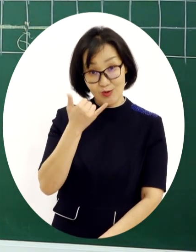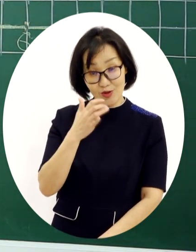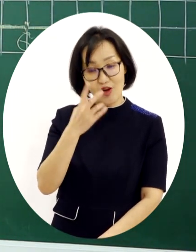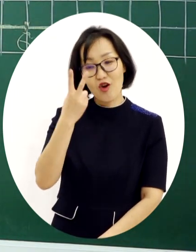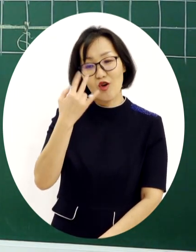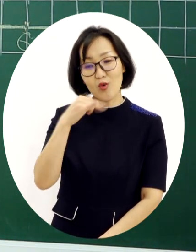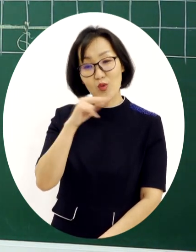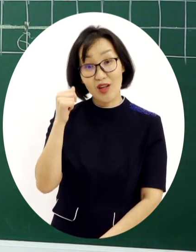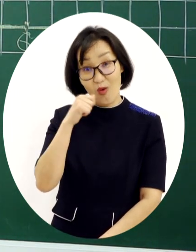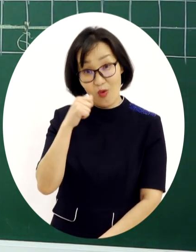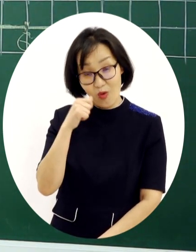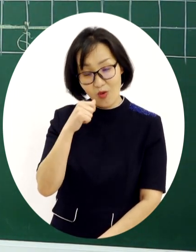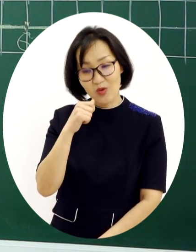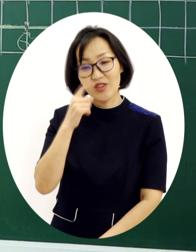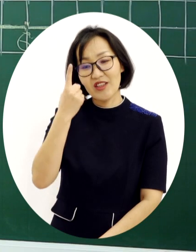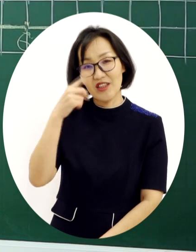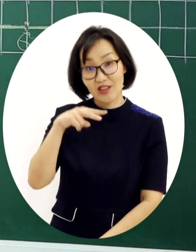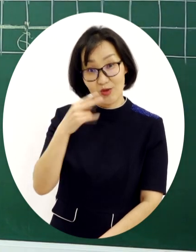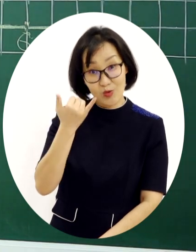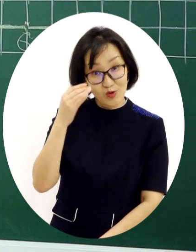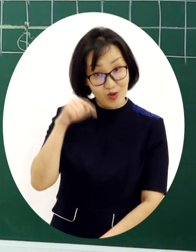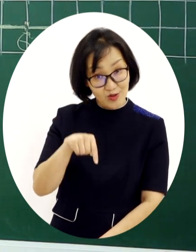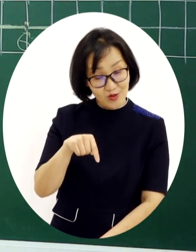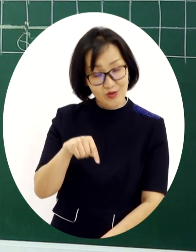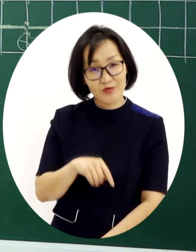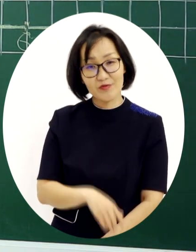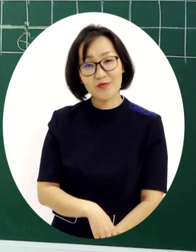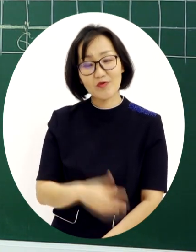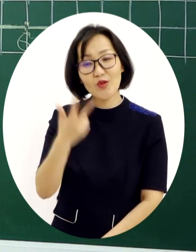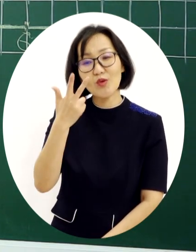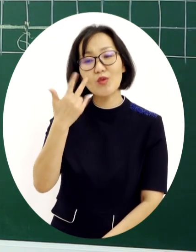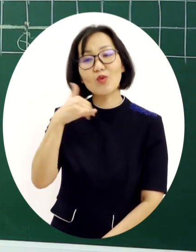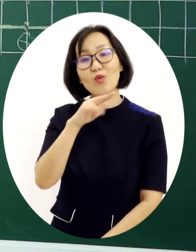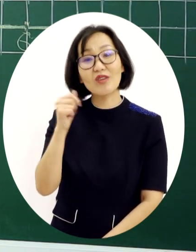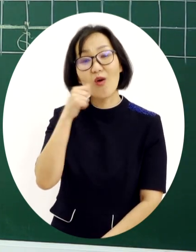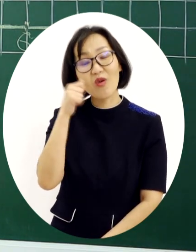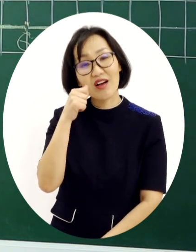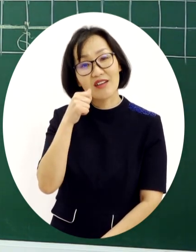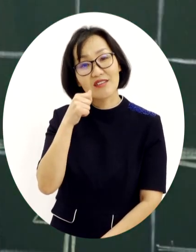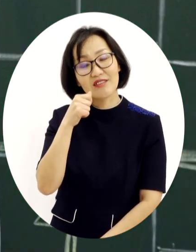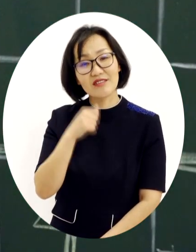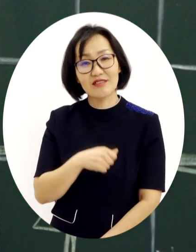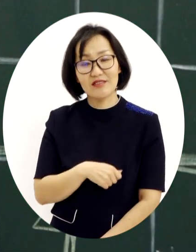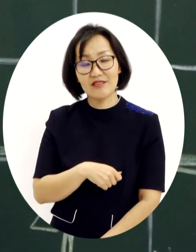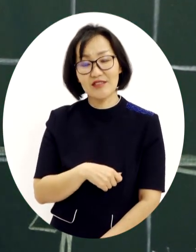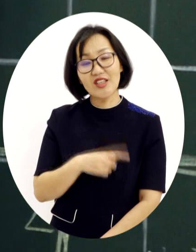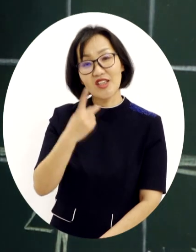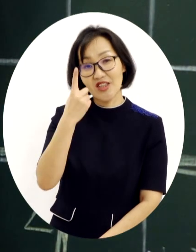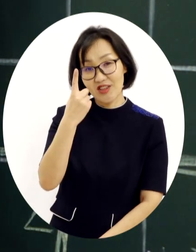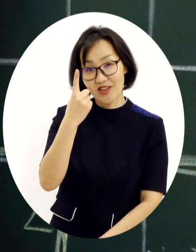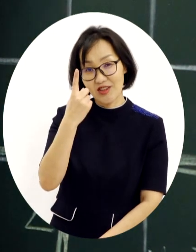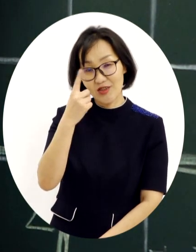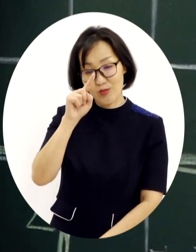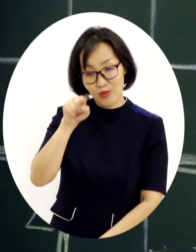10.5, хоёр удаа угаахад 1 литр. За, гурван удаа угаахад хэд болох вэ? 1